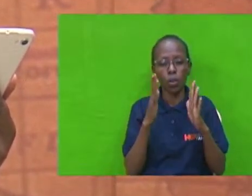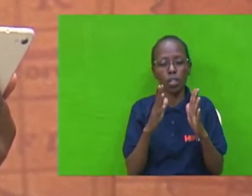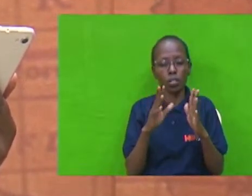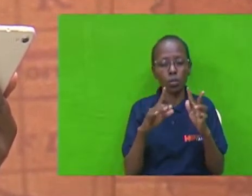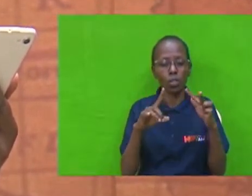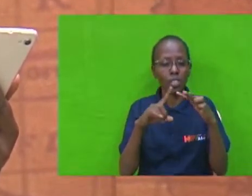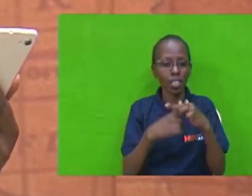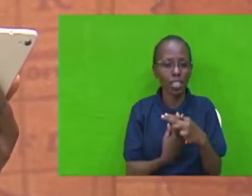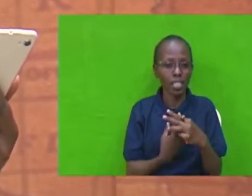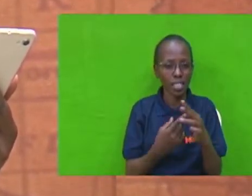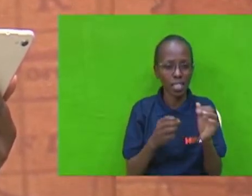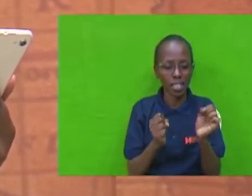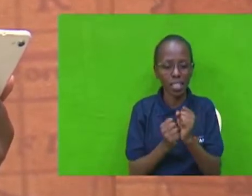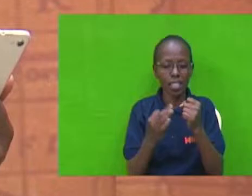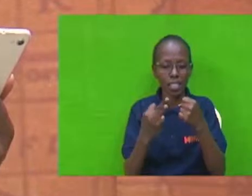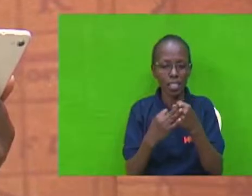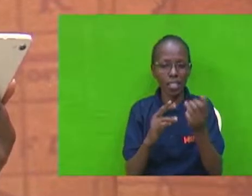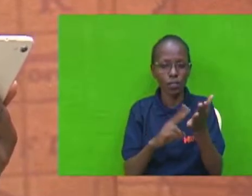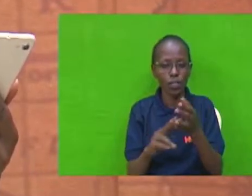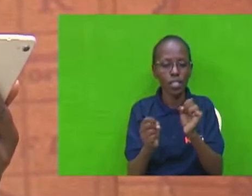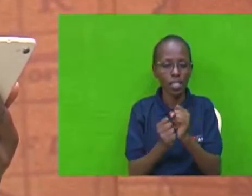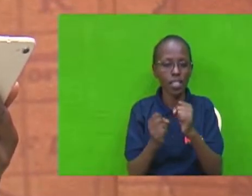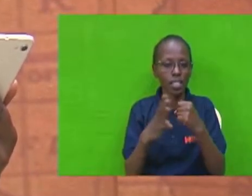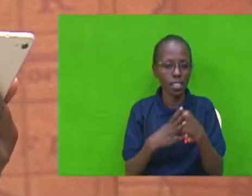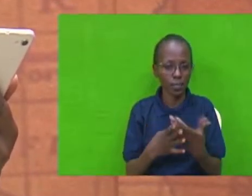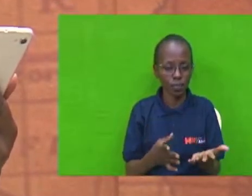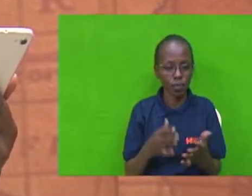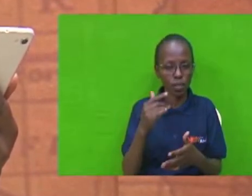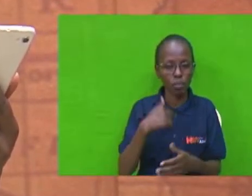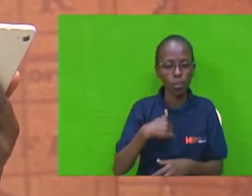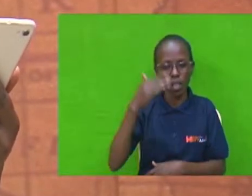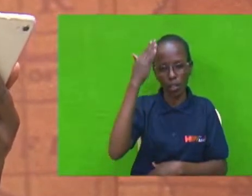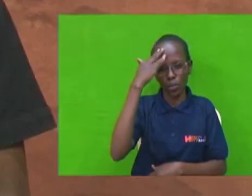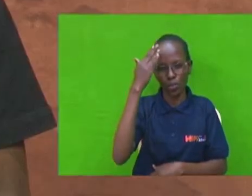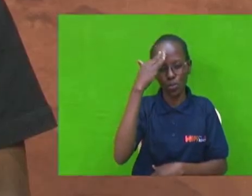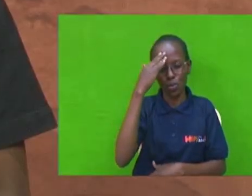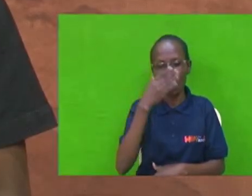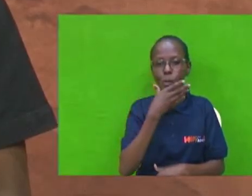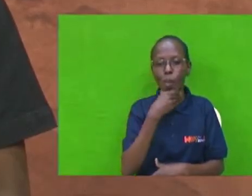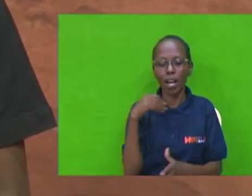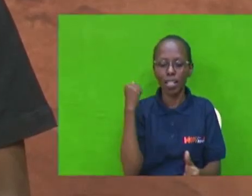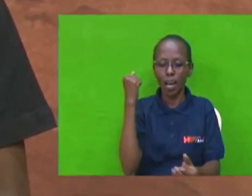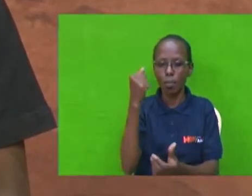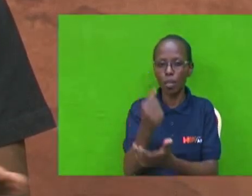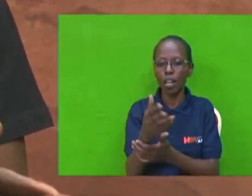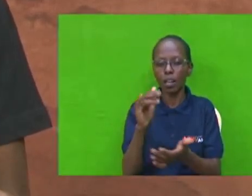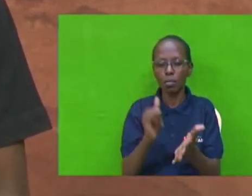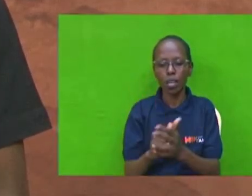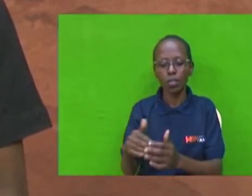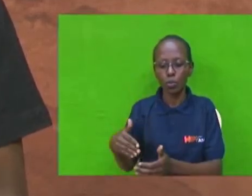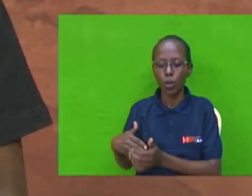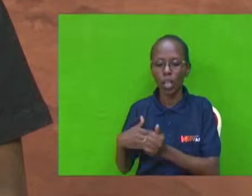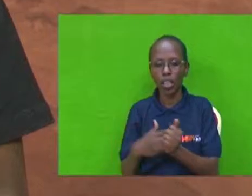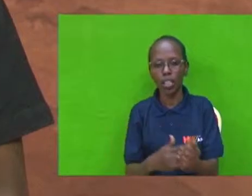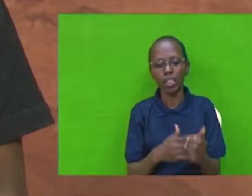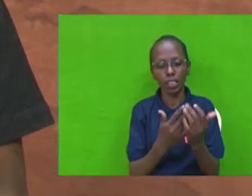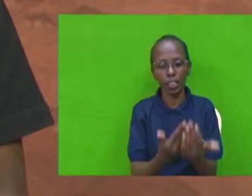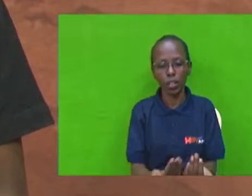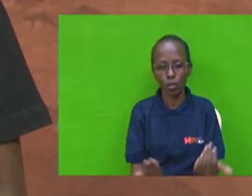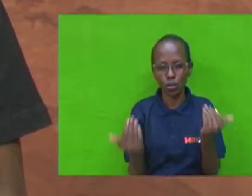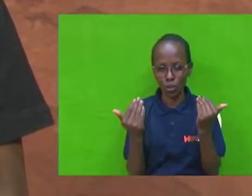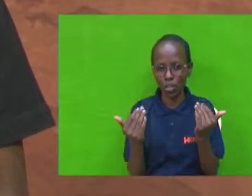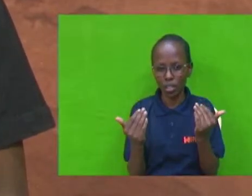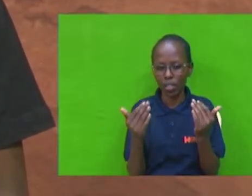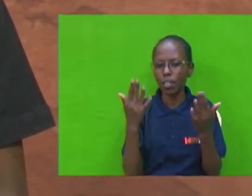Mwanzo 18:19, Mungu anasema, namjua huyu mzee Ibrahim, ya kwamba ataongoza hawa watoto. Sasa